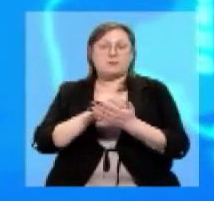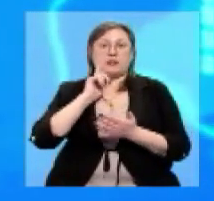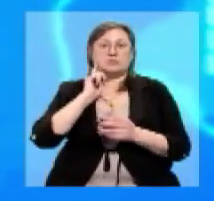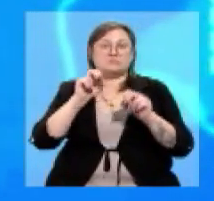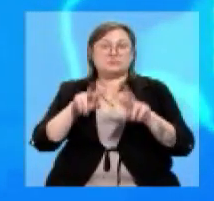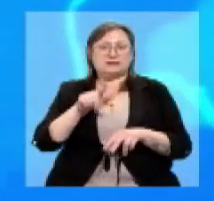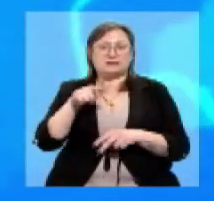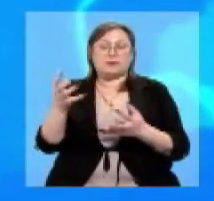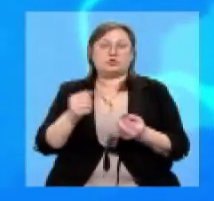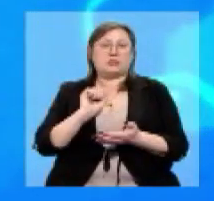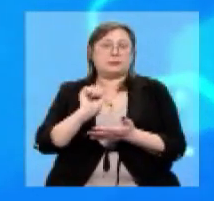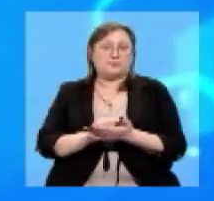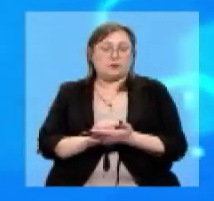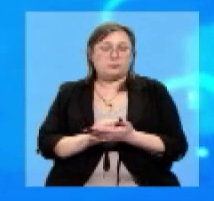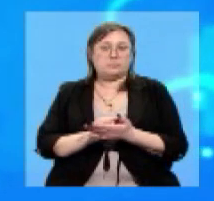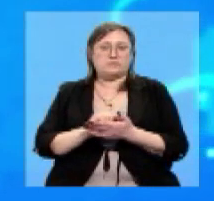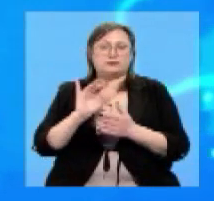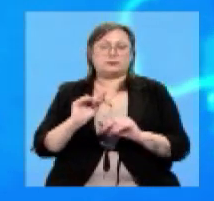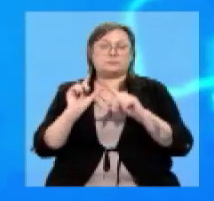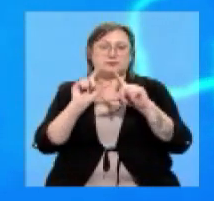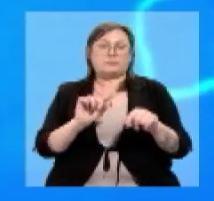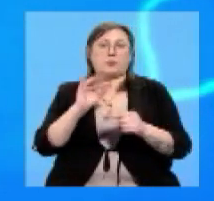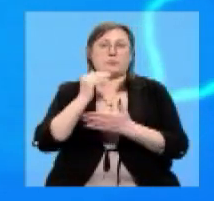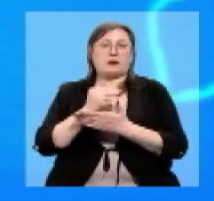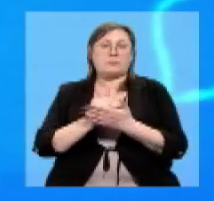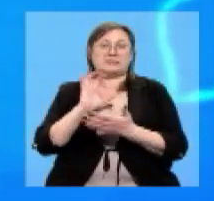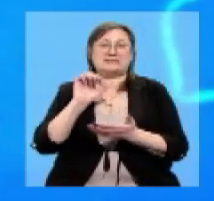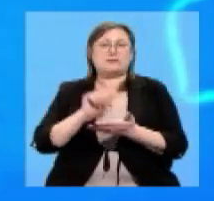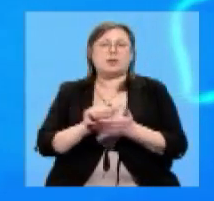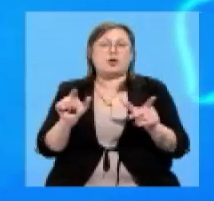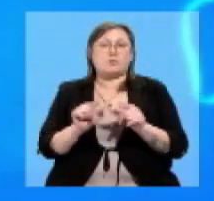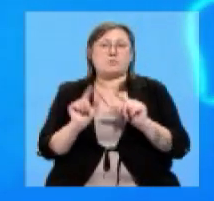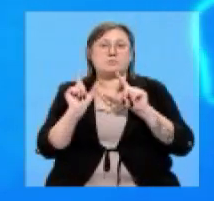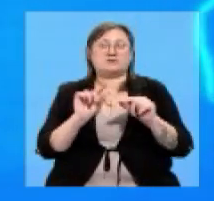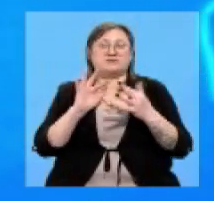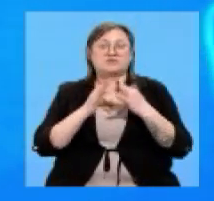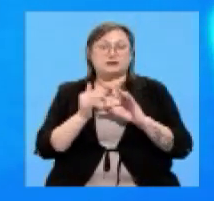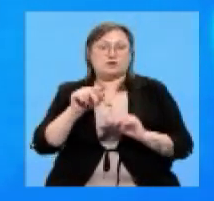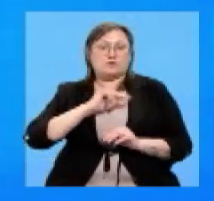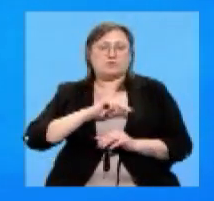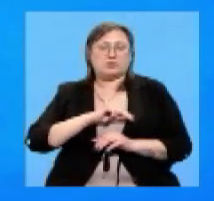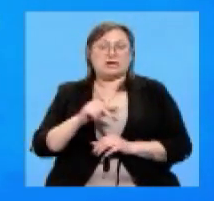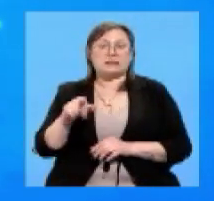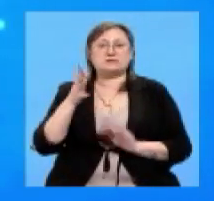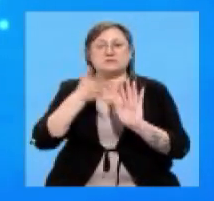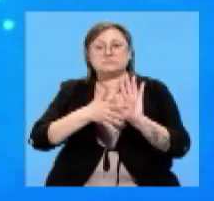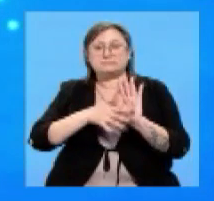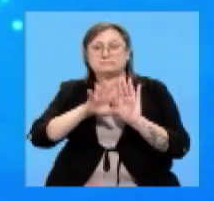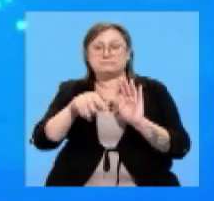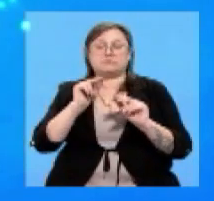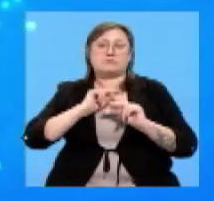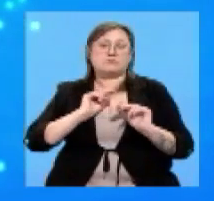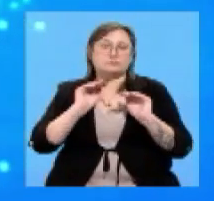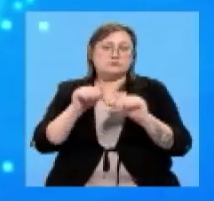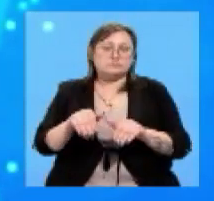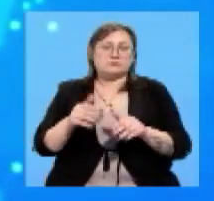мемлекеттік бағдарламаның арқасында жас мамандар дипломмен ауылға ұранын ұстанып, шалғай елді мекендерге жұмысқа орналасуда. Сол